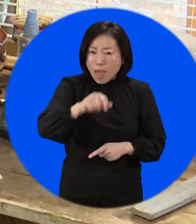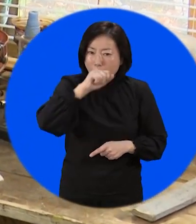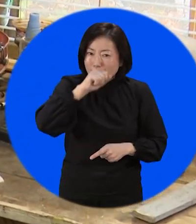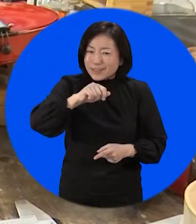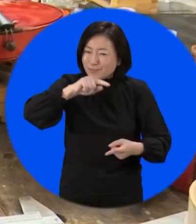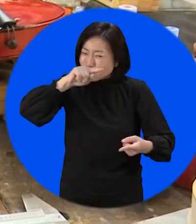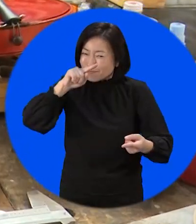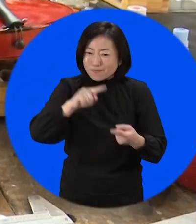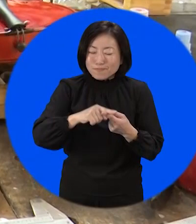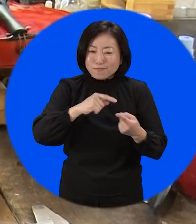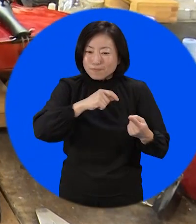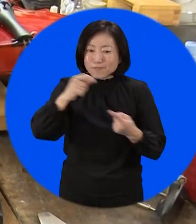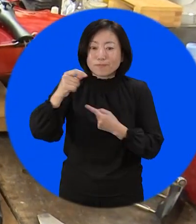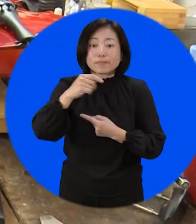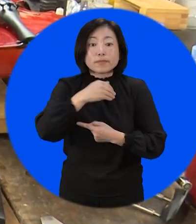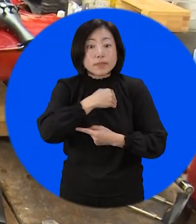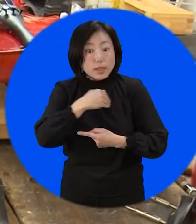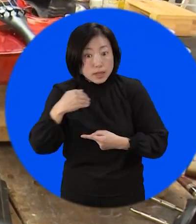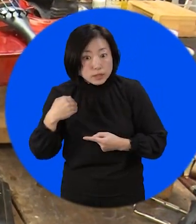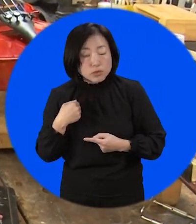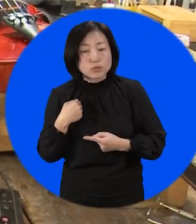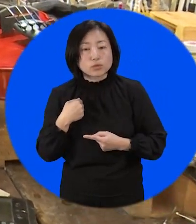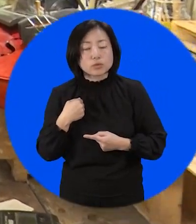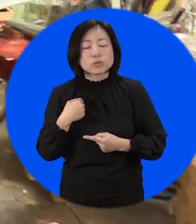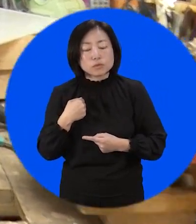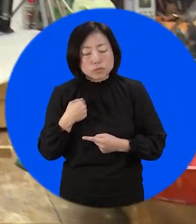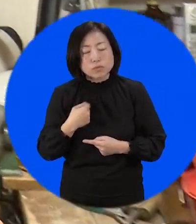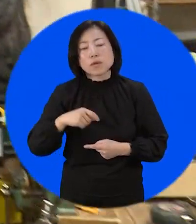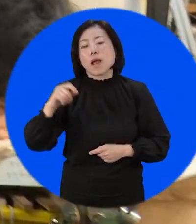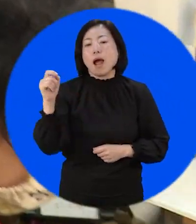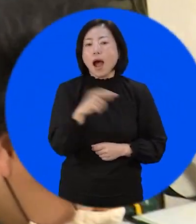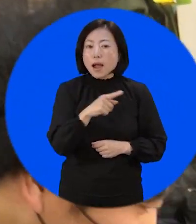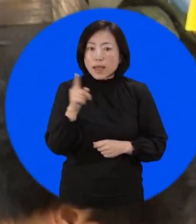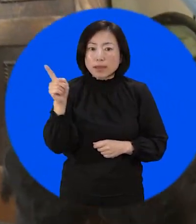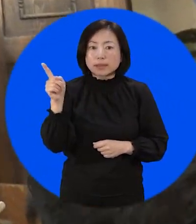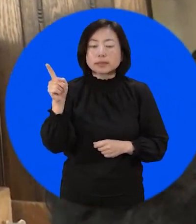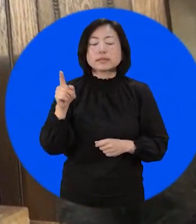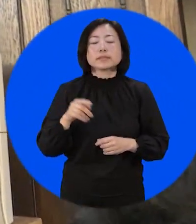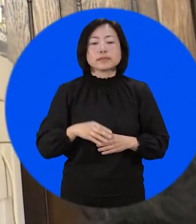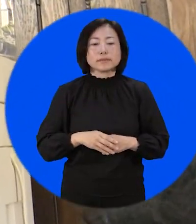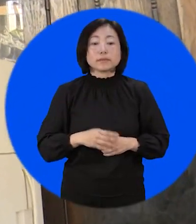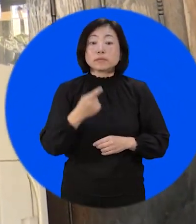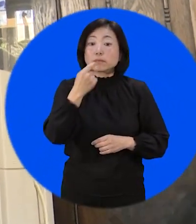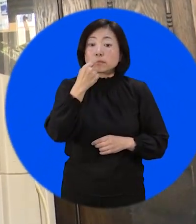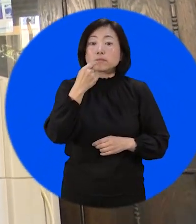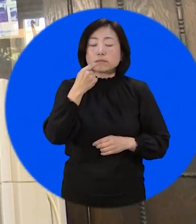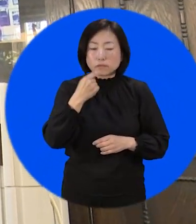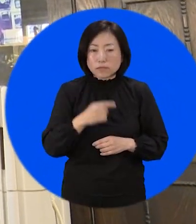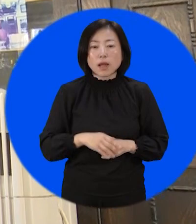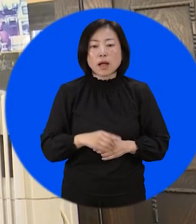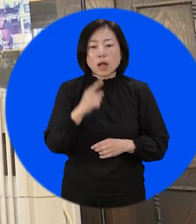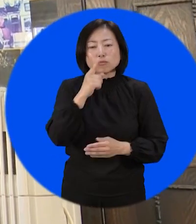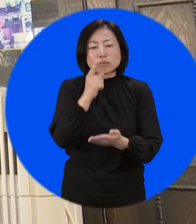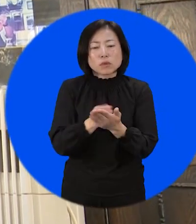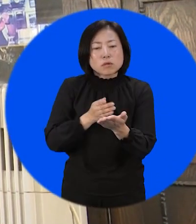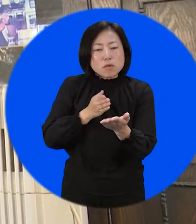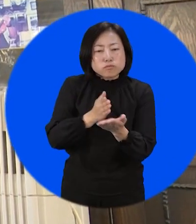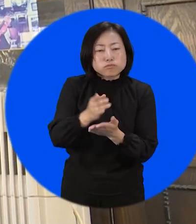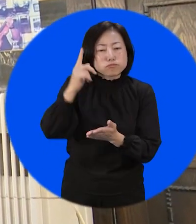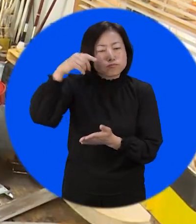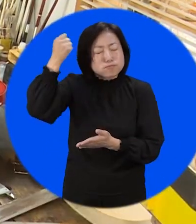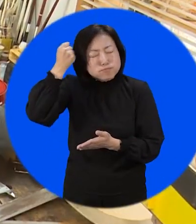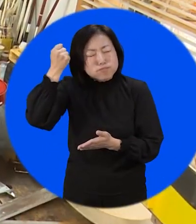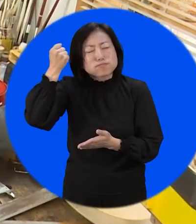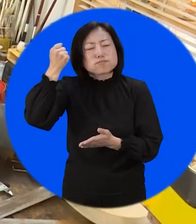て、いい方法を探せるっていうんですかね、そういうのが早くて、何かをやるって言った時に自分の思い込